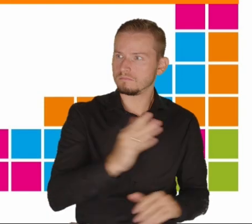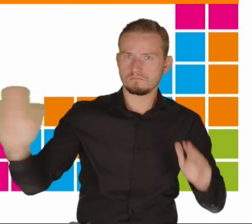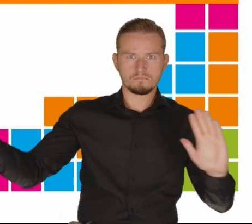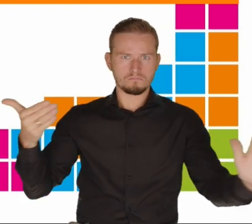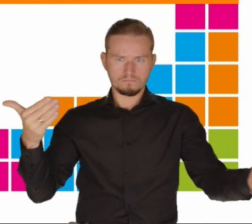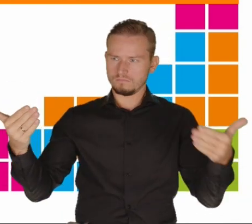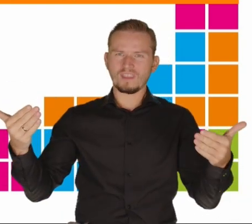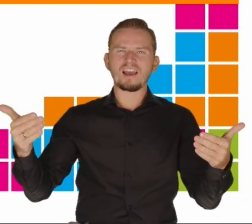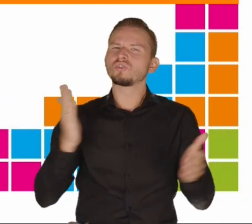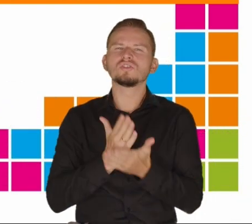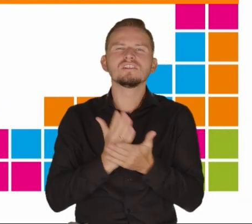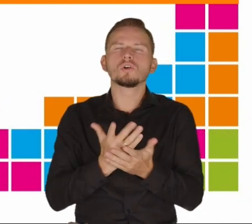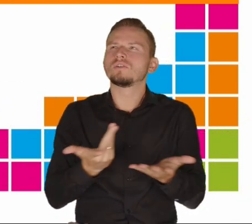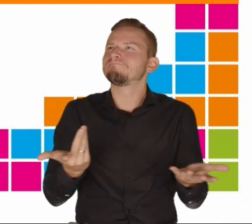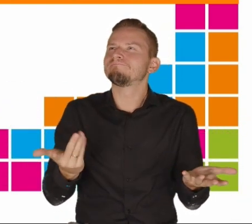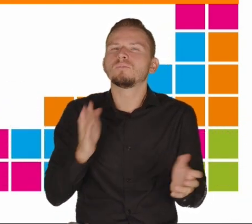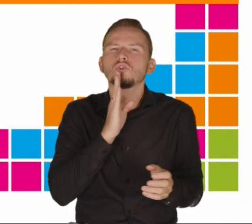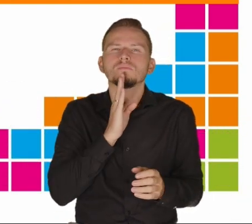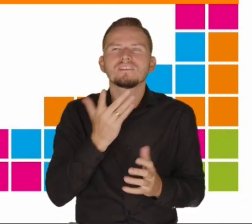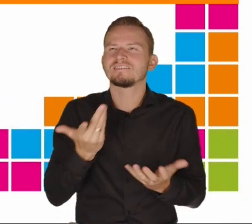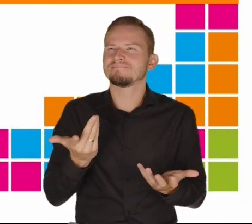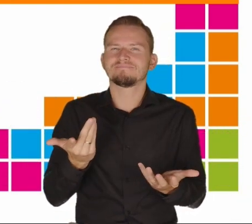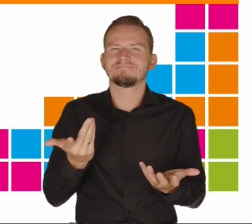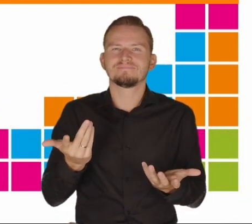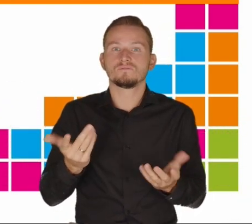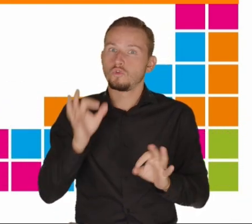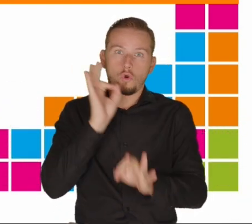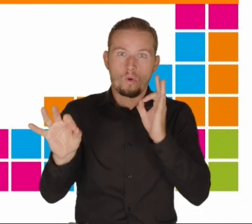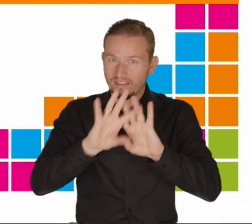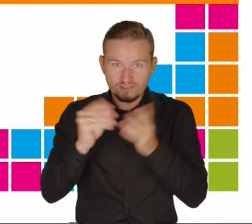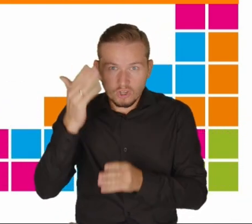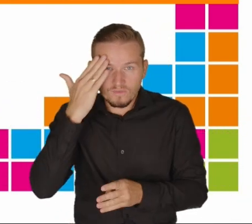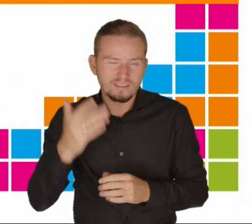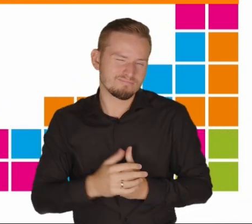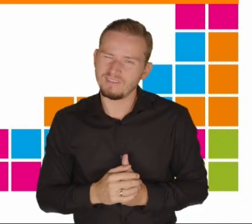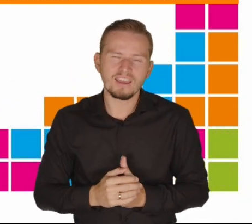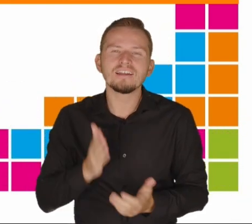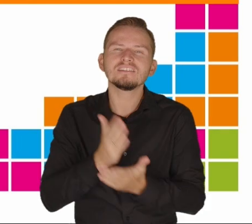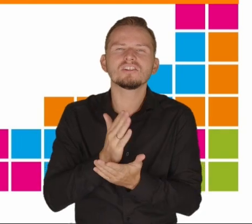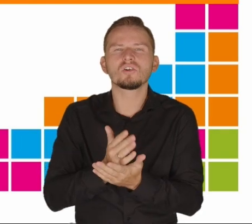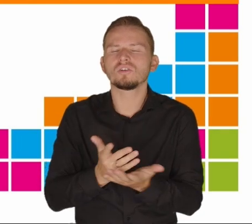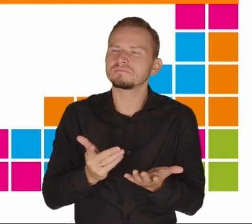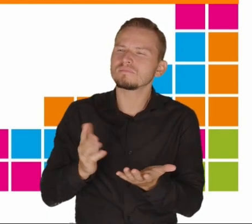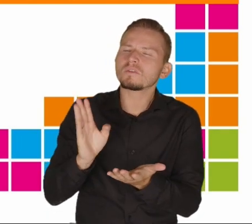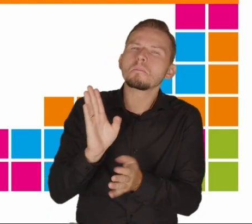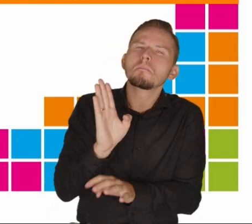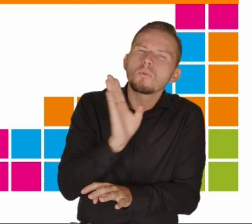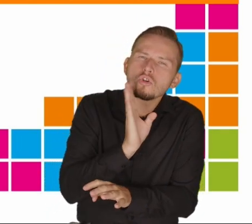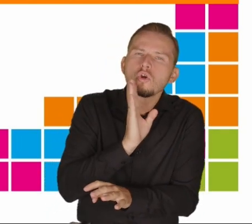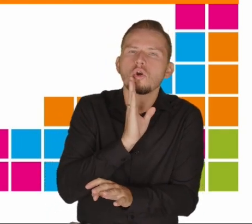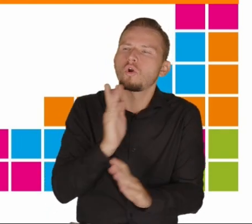takie zobaczenie pewnej prawidłowości, która niekoniecznie musi być tak